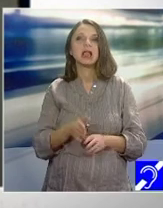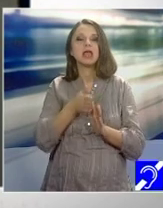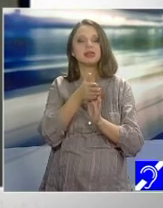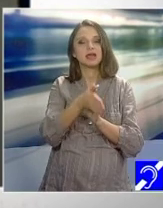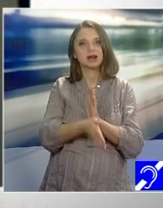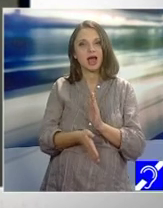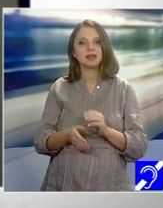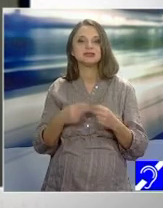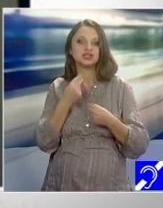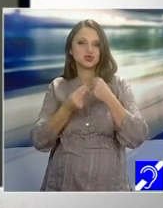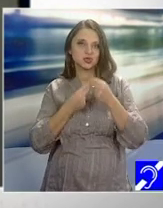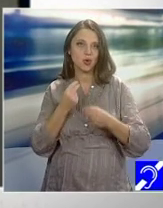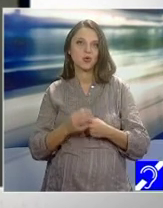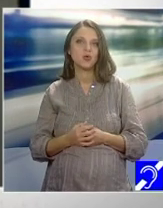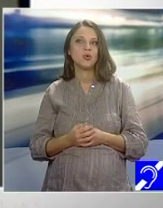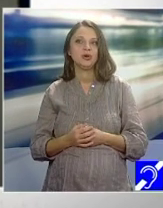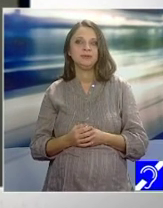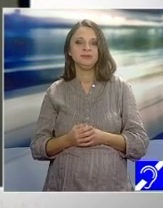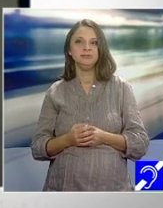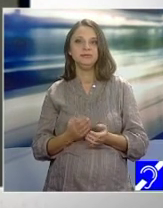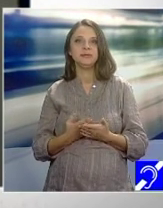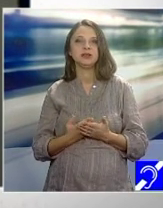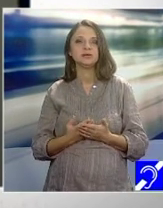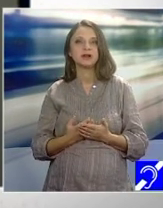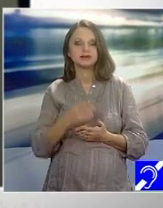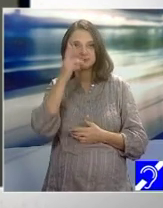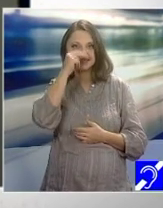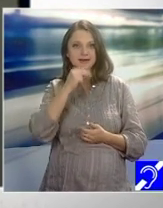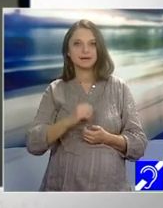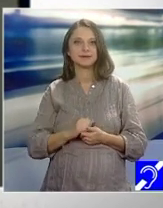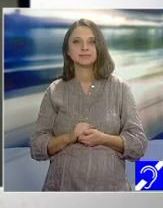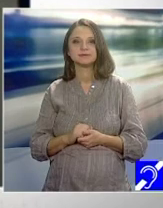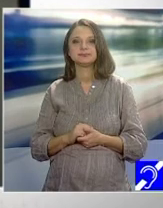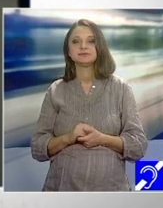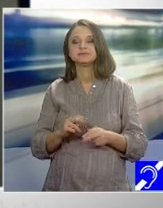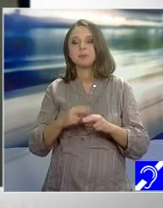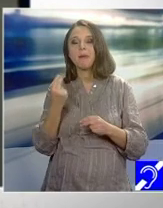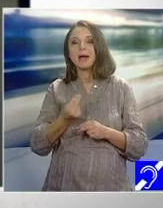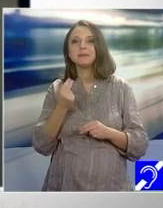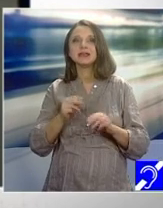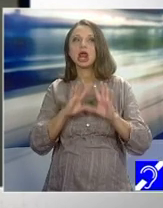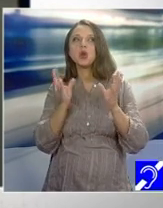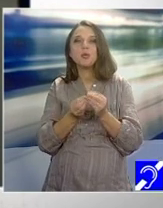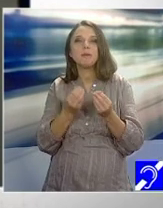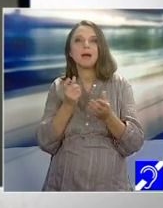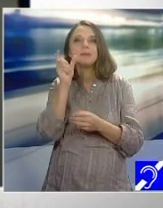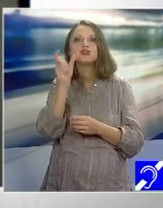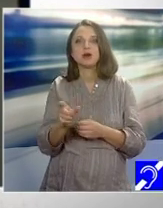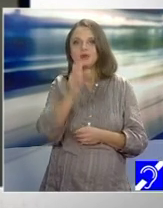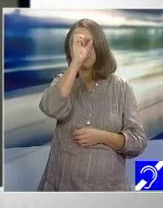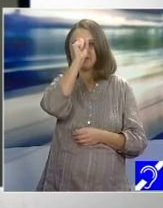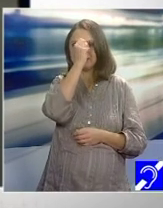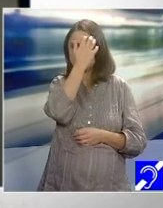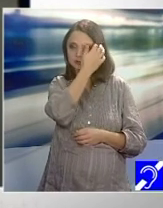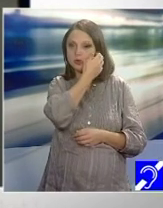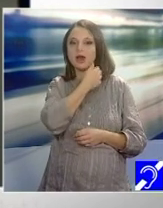integrați în aceste jocuri, astfel încât să-și dea seama și să înțeleagă mai bine lumea celor nevăzători sau cu